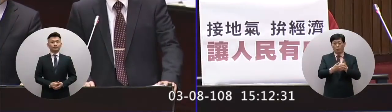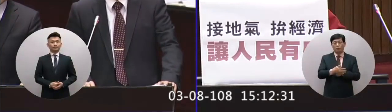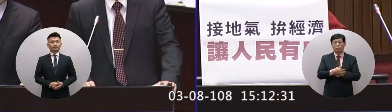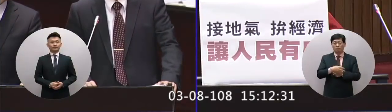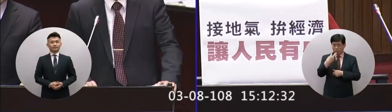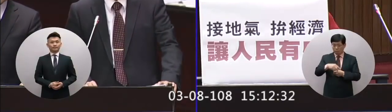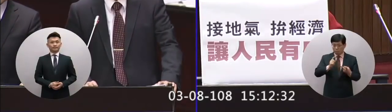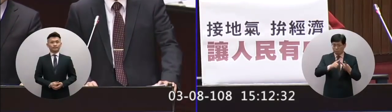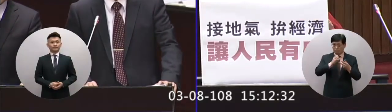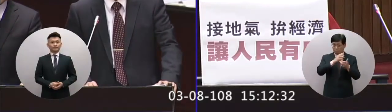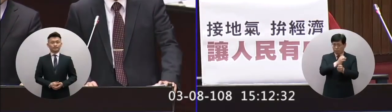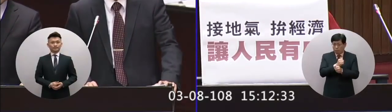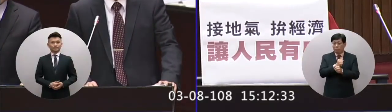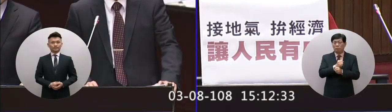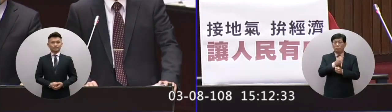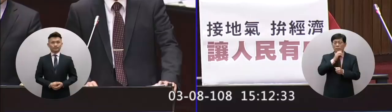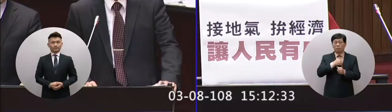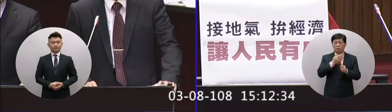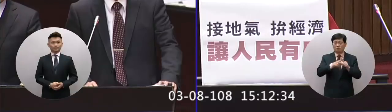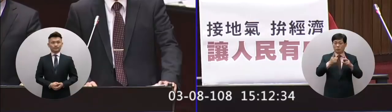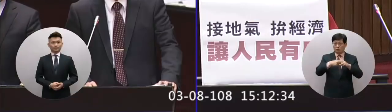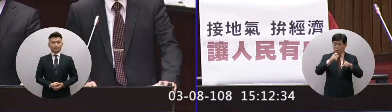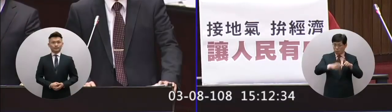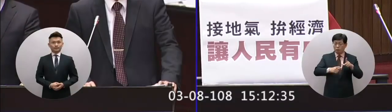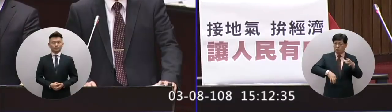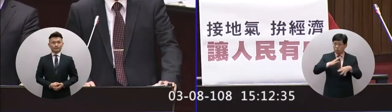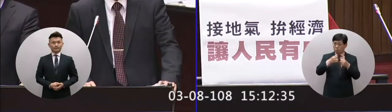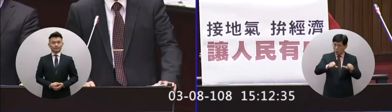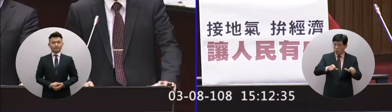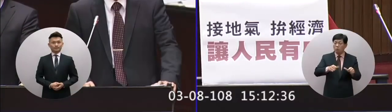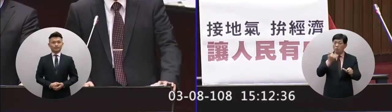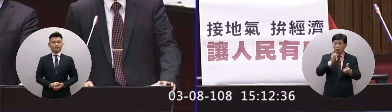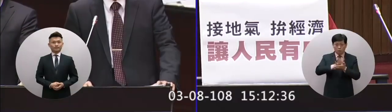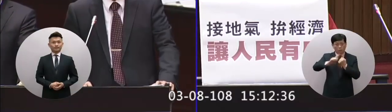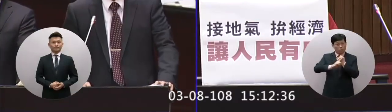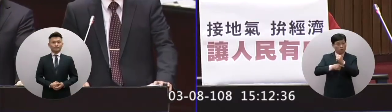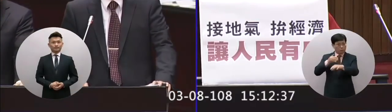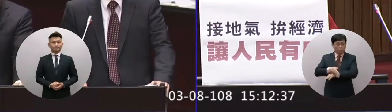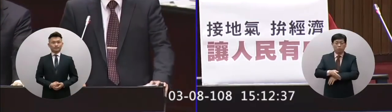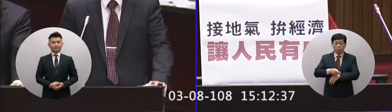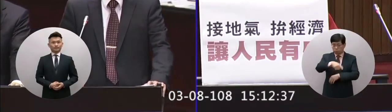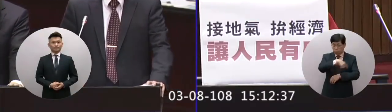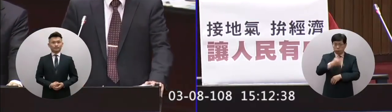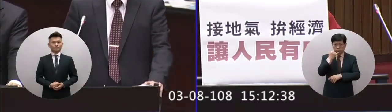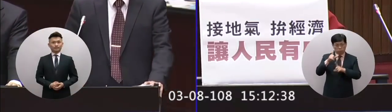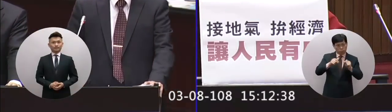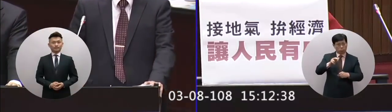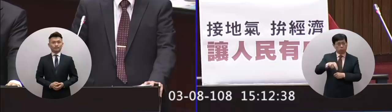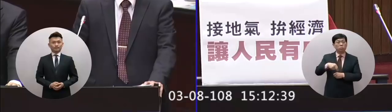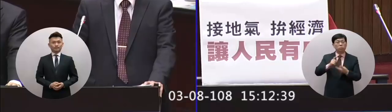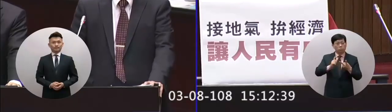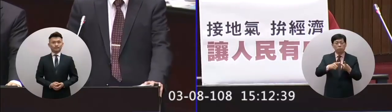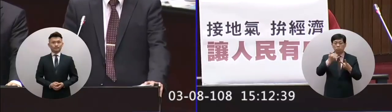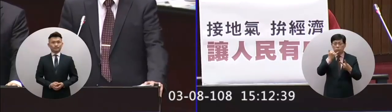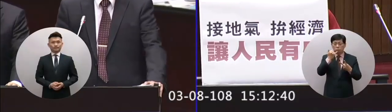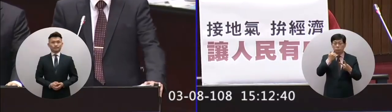起啦吼，我们呢愿意给中小企业这些投资抵减，未来立修法通过之后，他们可以适用。 那也可